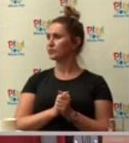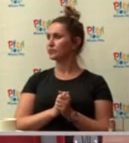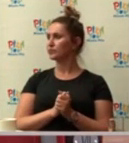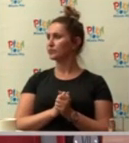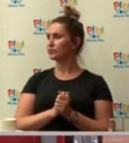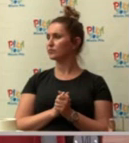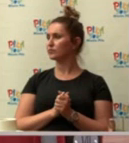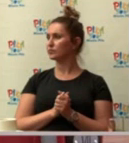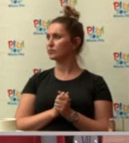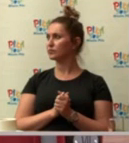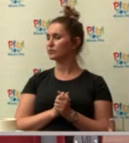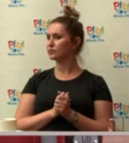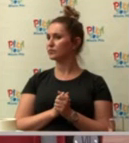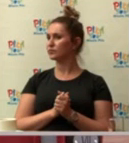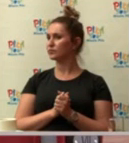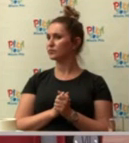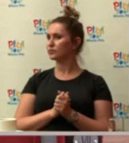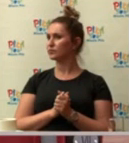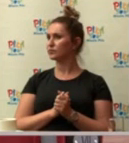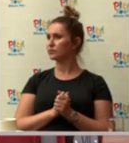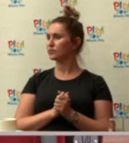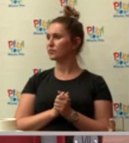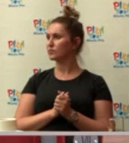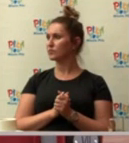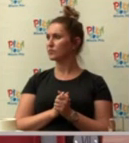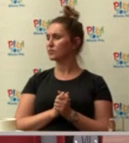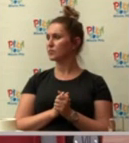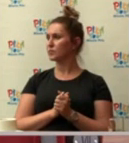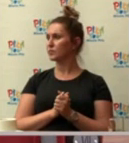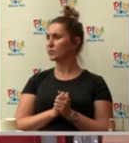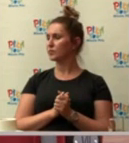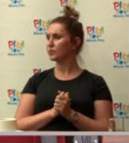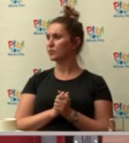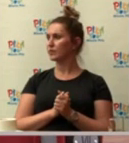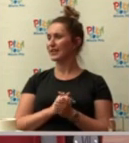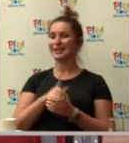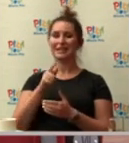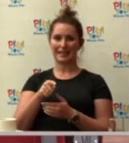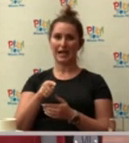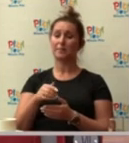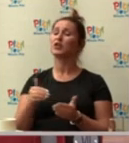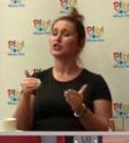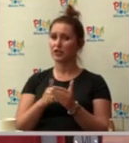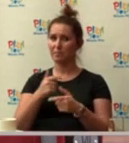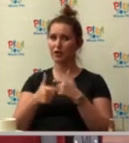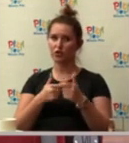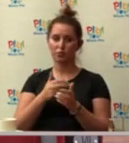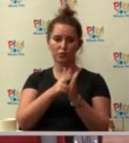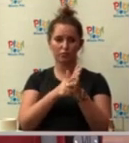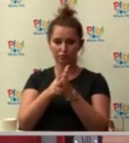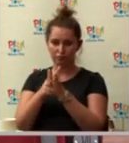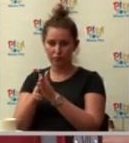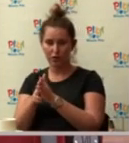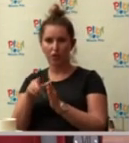tego terenu do systemu monitoringu miejskiego, a tylko praktycznie taki wchodzi w rachubę, to jest koszt,